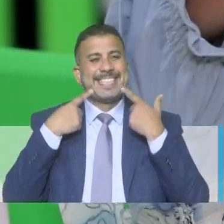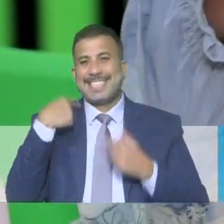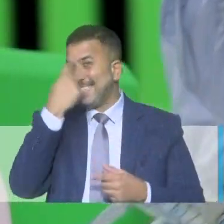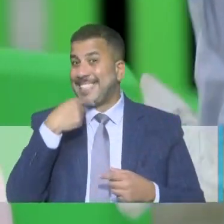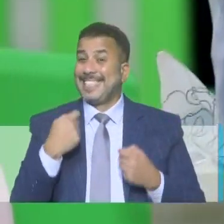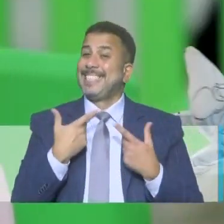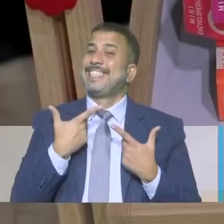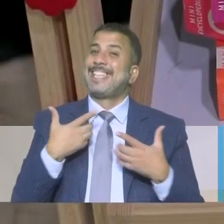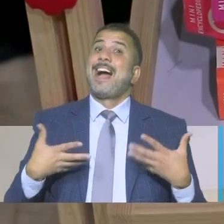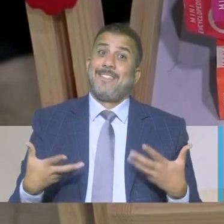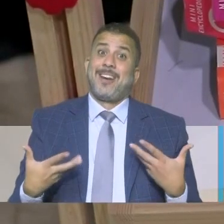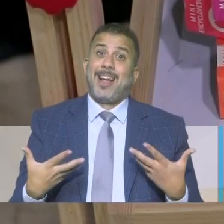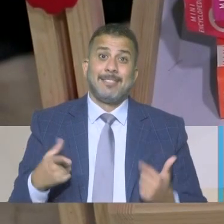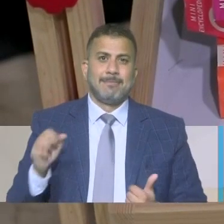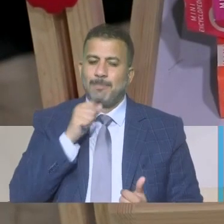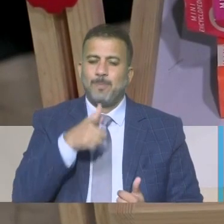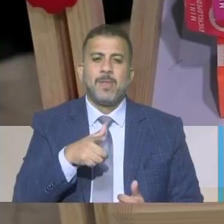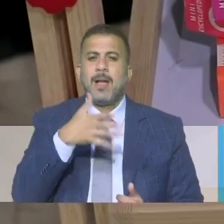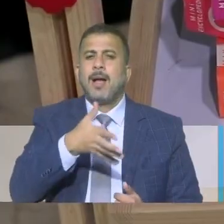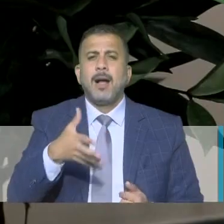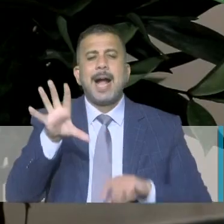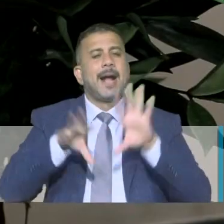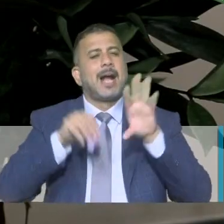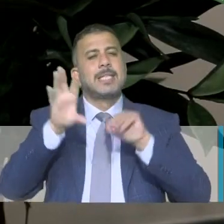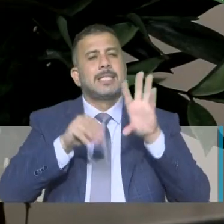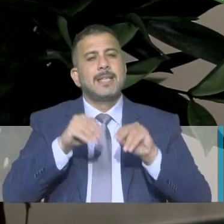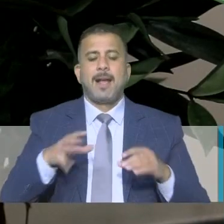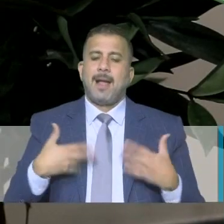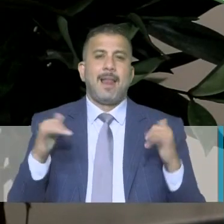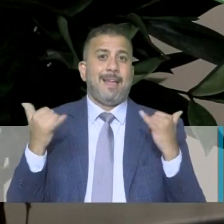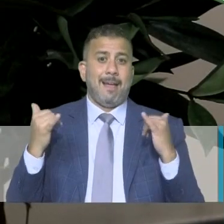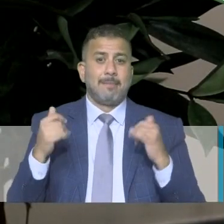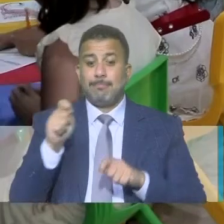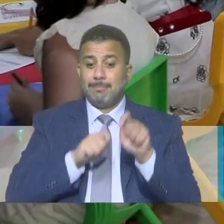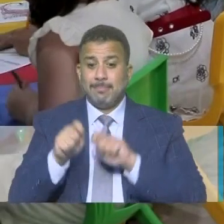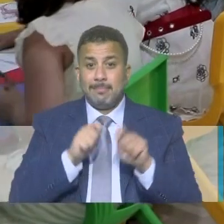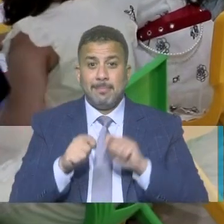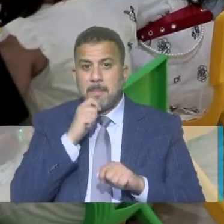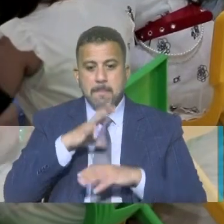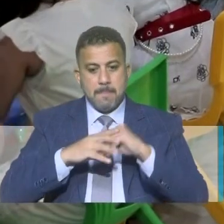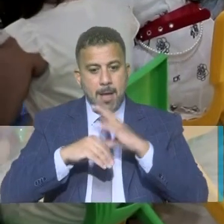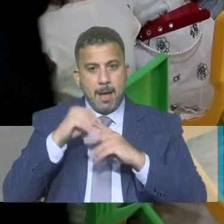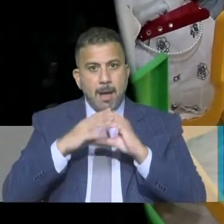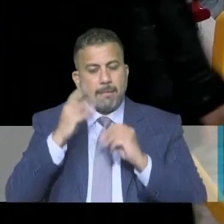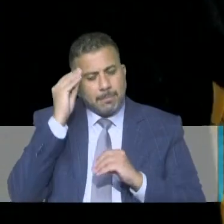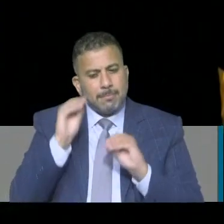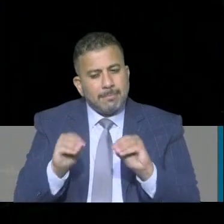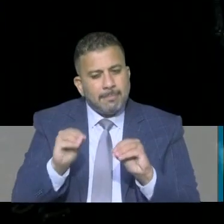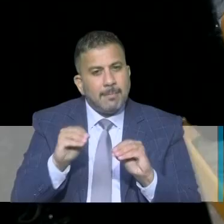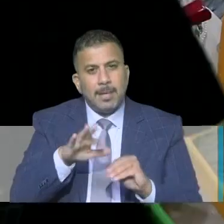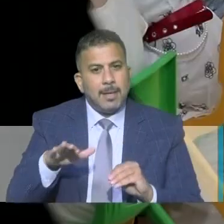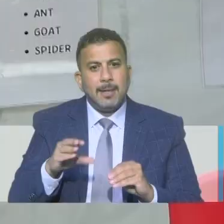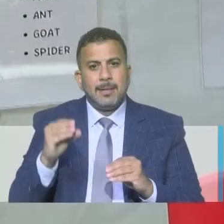الأطفال، كما قدمت مجموعة من القصص والألعاب المصممة لتعزيز المهارات الأساسية